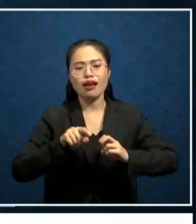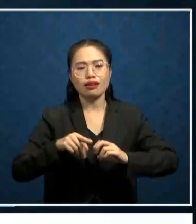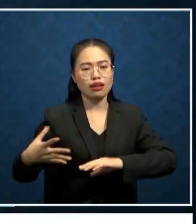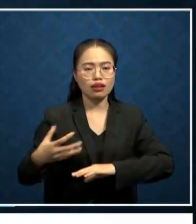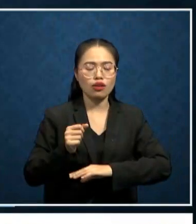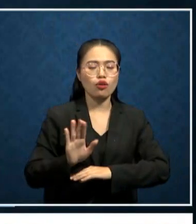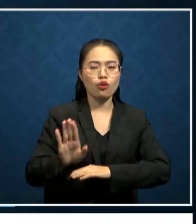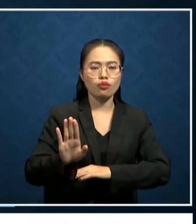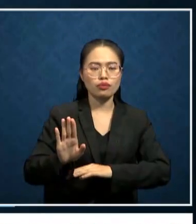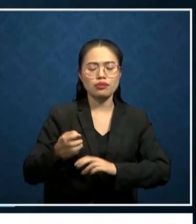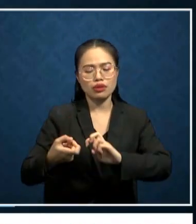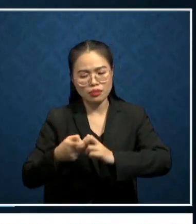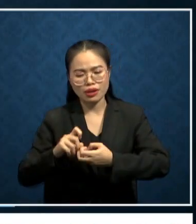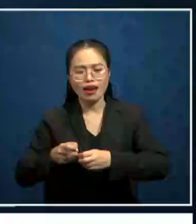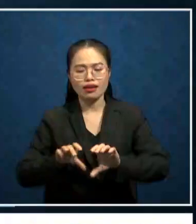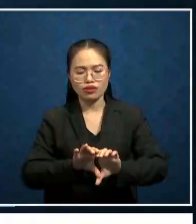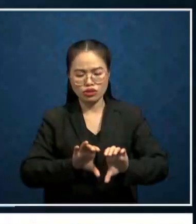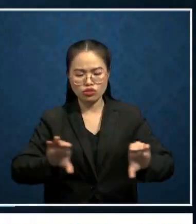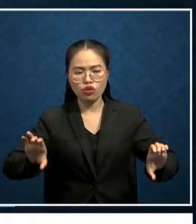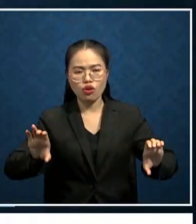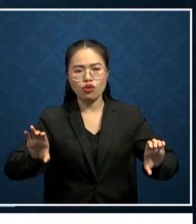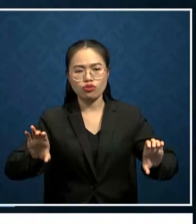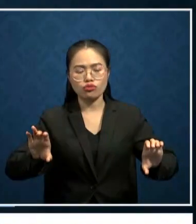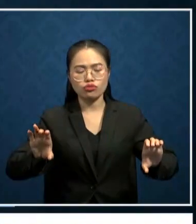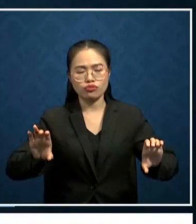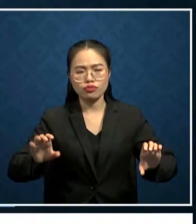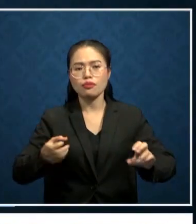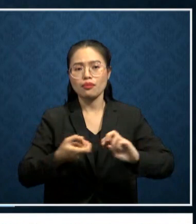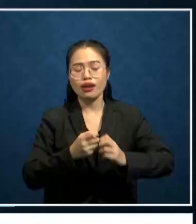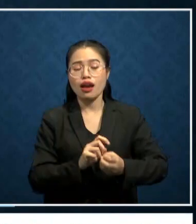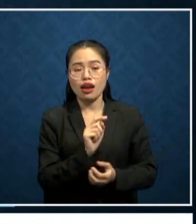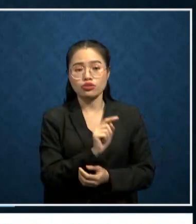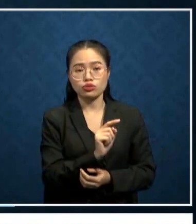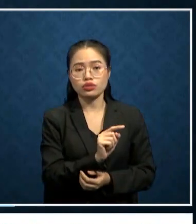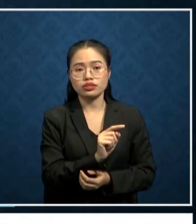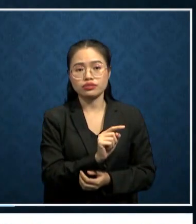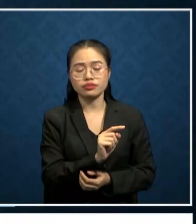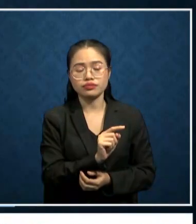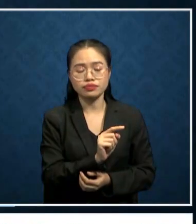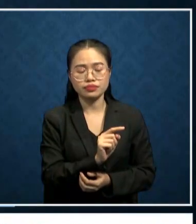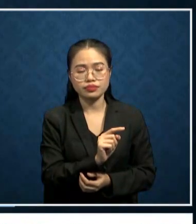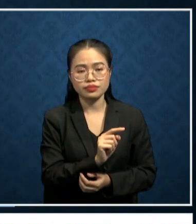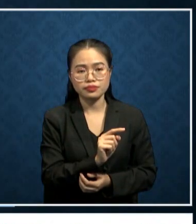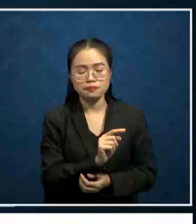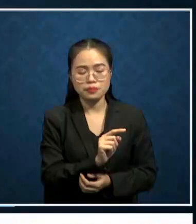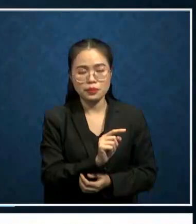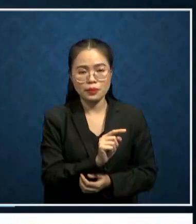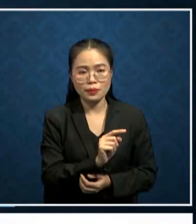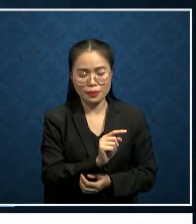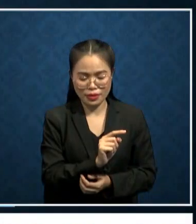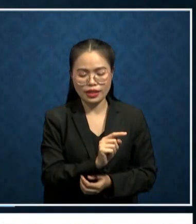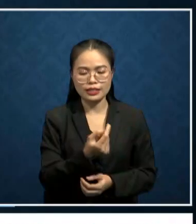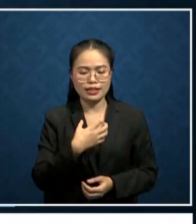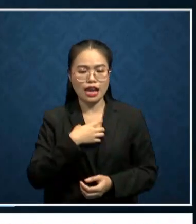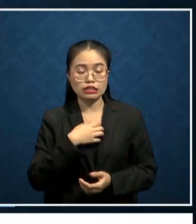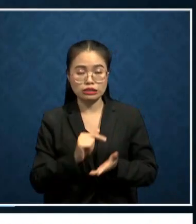ติดเงื่อนไขของการใช้ท่อกาซร่วมกันนะครับเรื่องนี้นะครับมันก็เอ่อเป็นเรื่องที่ให้ข้อคิด